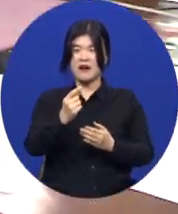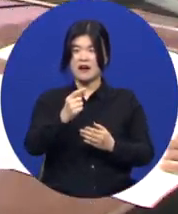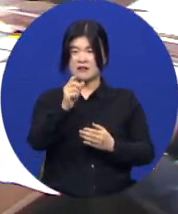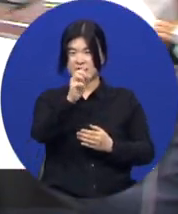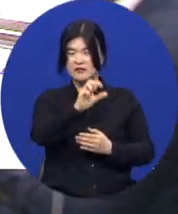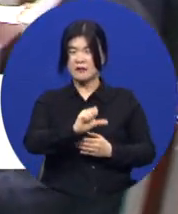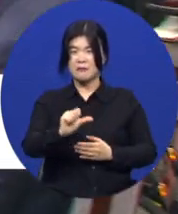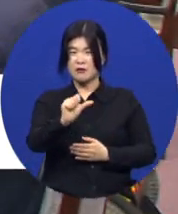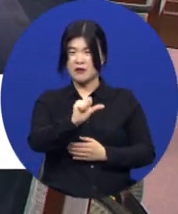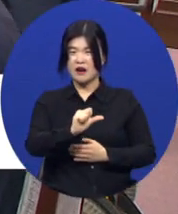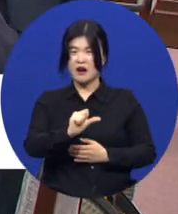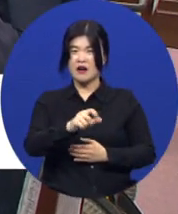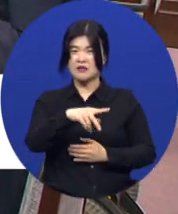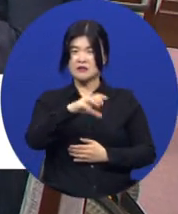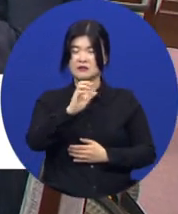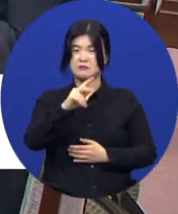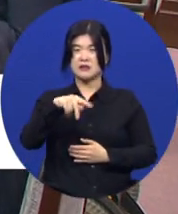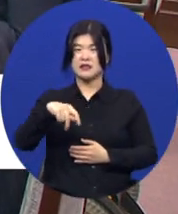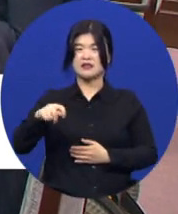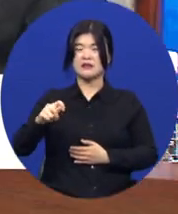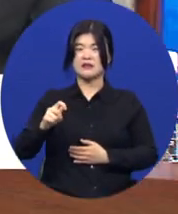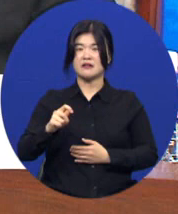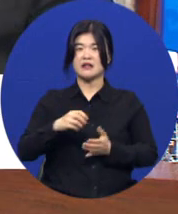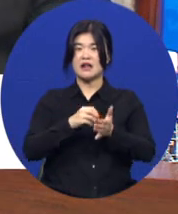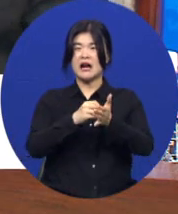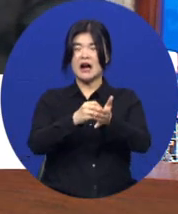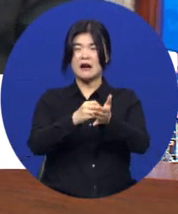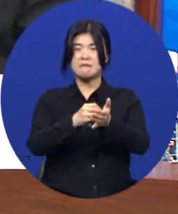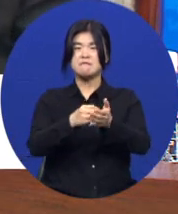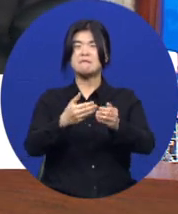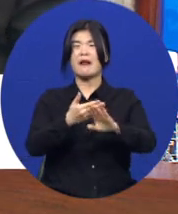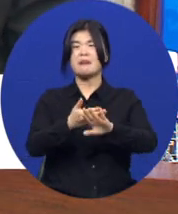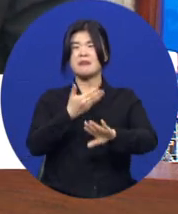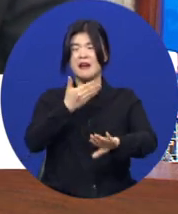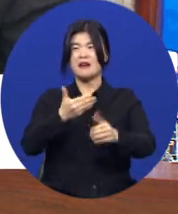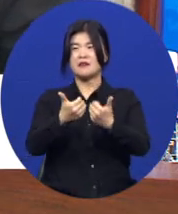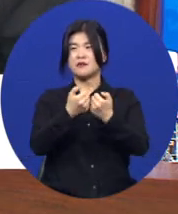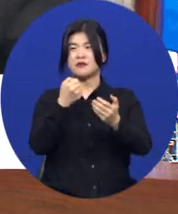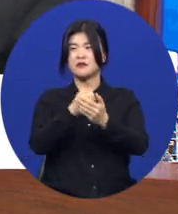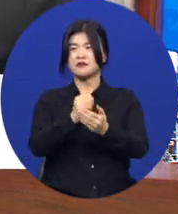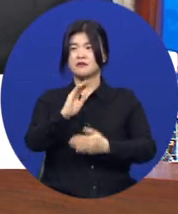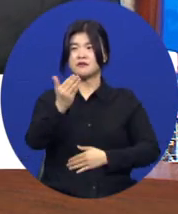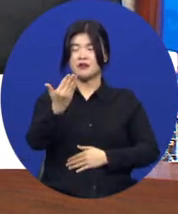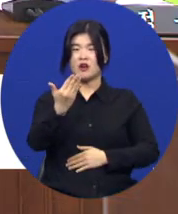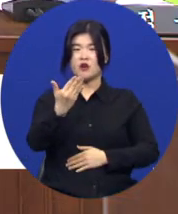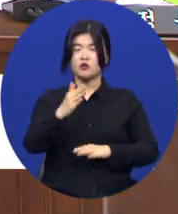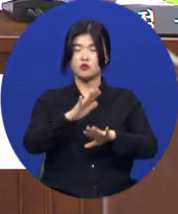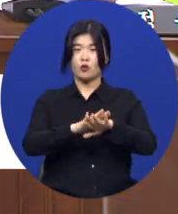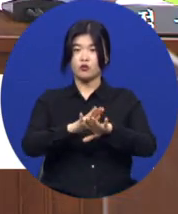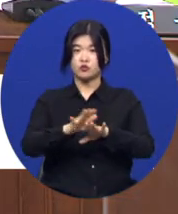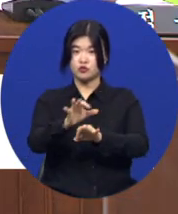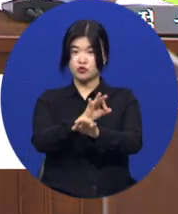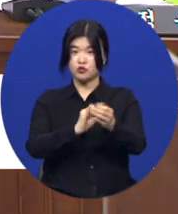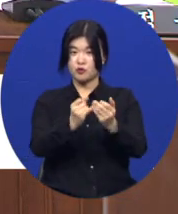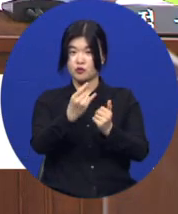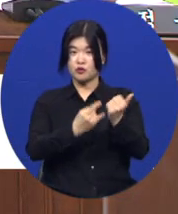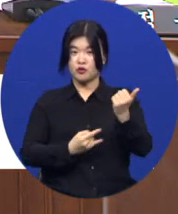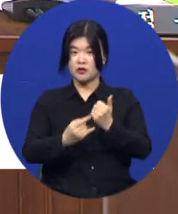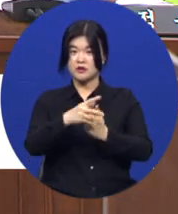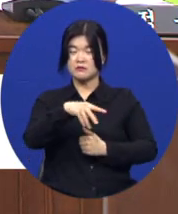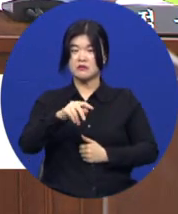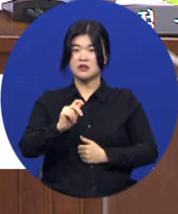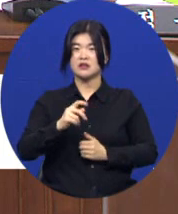동반자 협정 인 cpa tpp 가입 빨대 결의안 을 의결했습니다 농 수 축 이는 cp